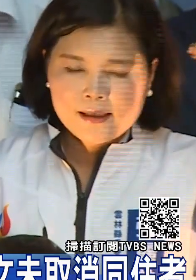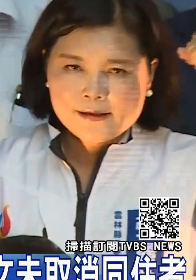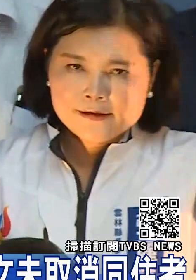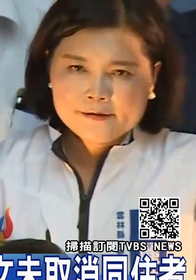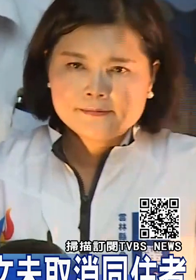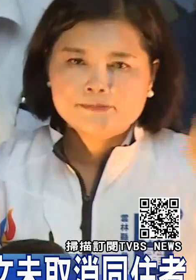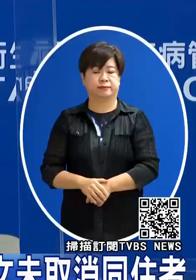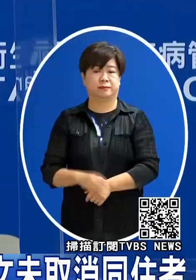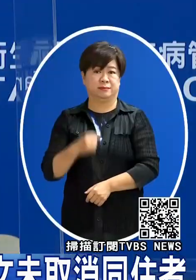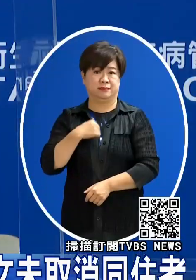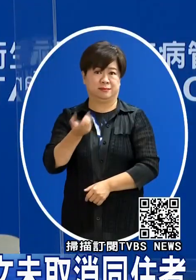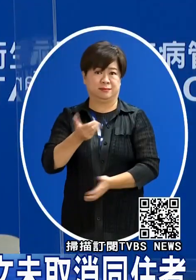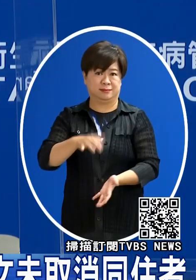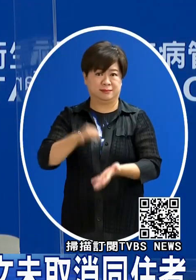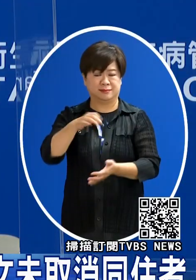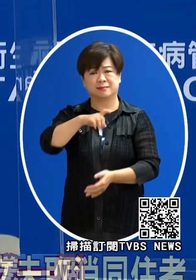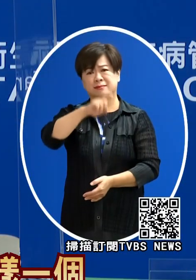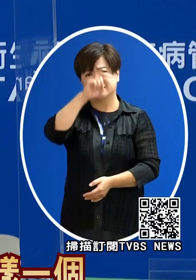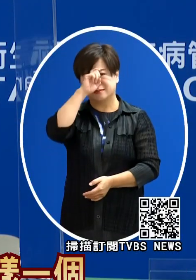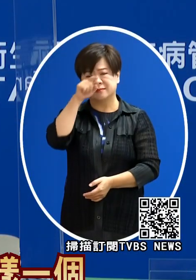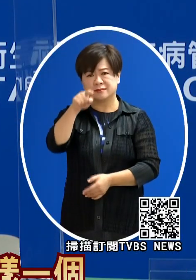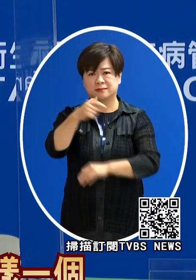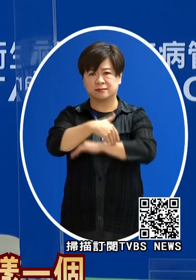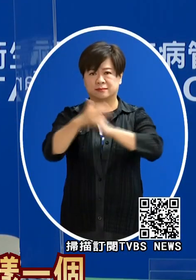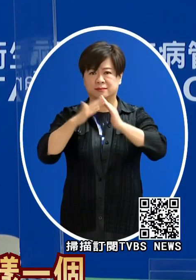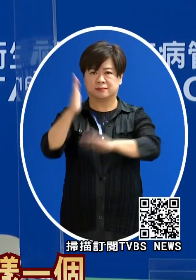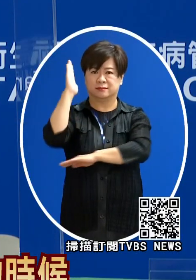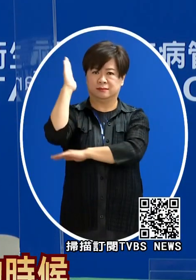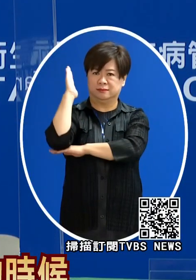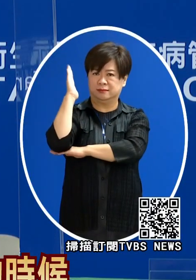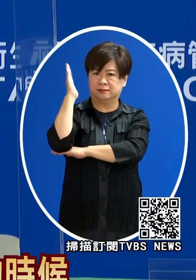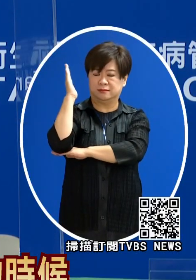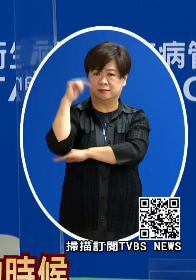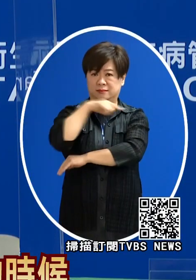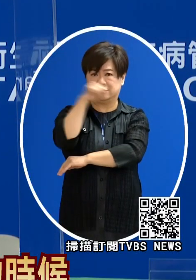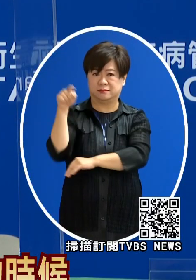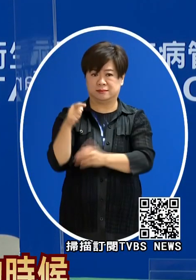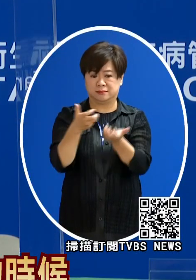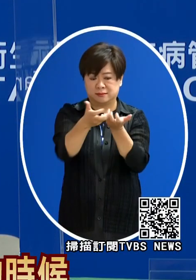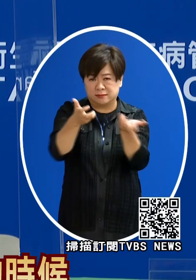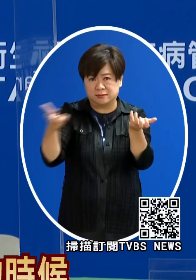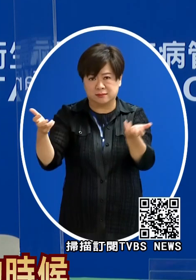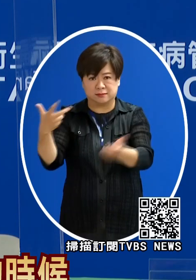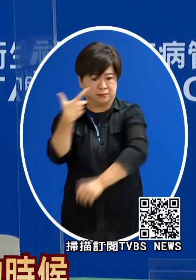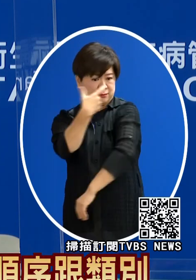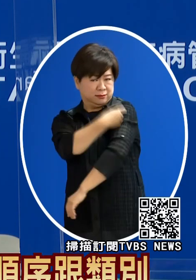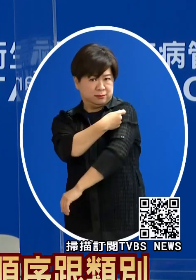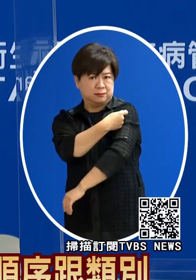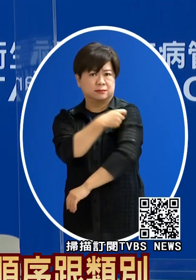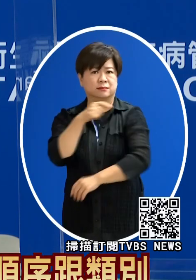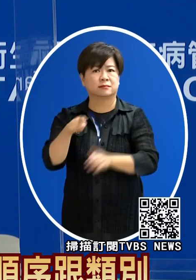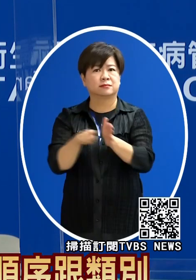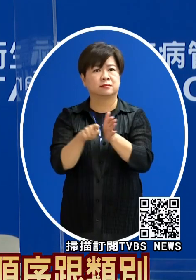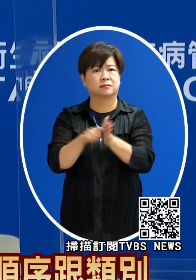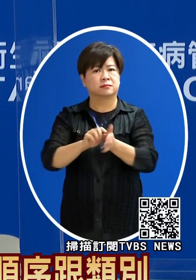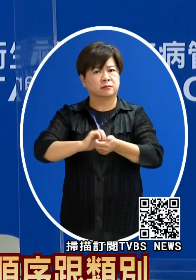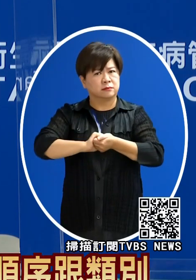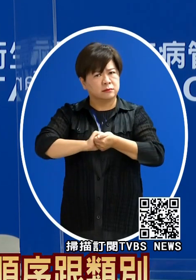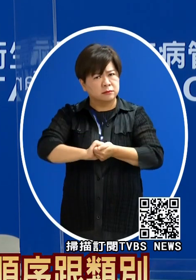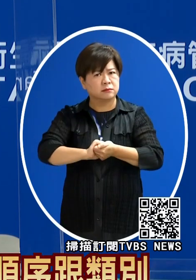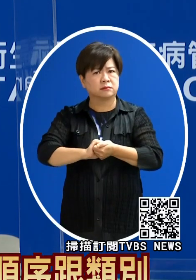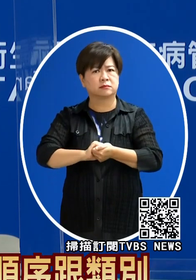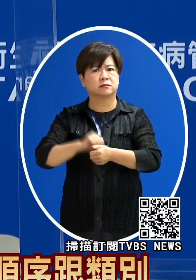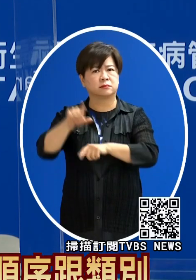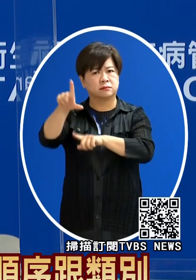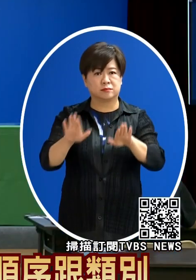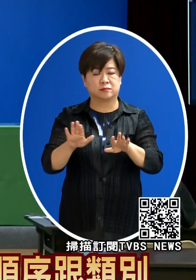合优先顺序。 请县市政府在做这样的一个疫苗分配跟接种的时候，务必一定要遵守这